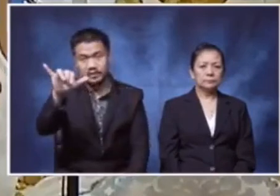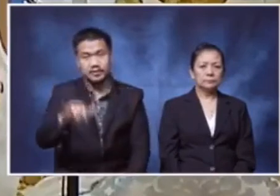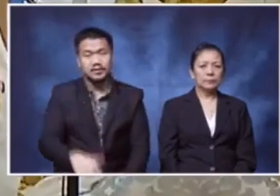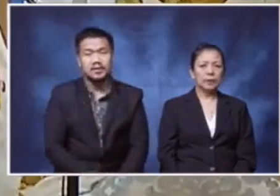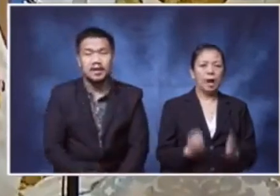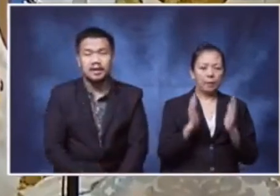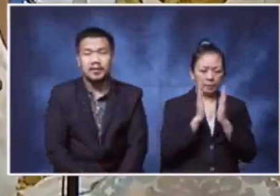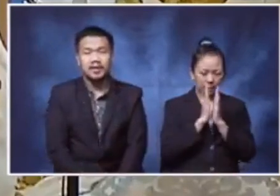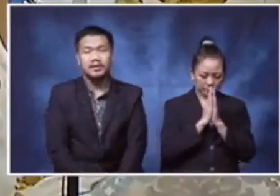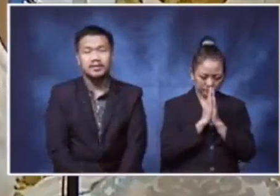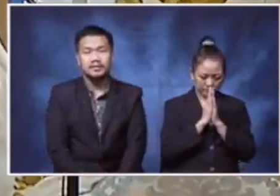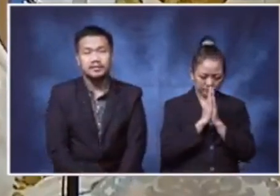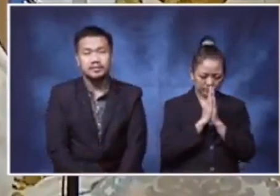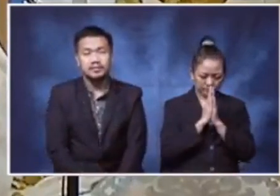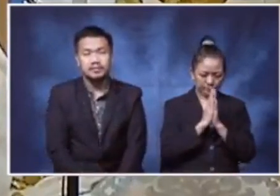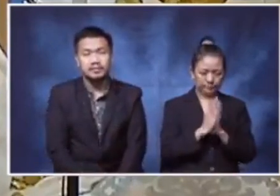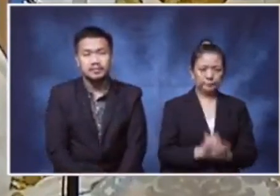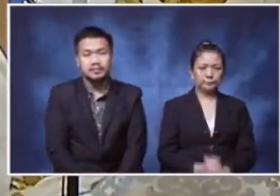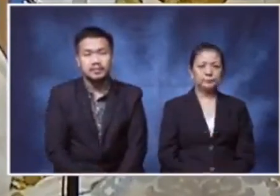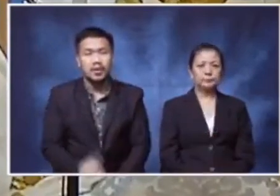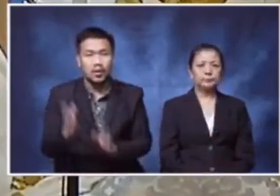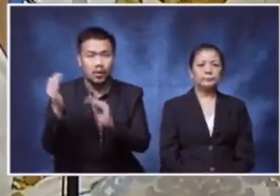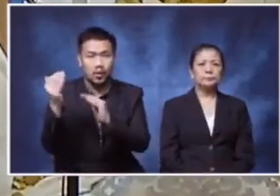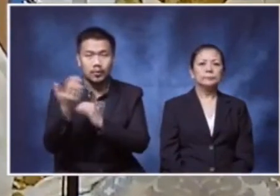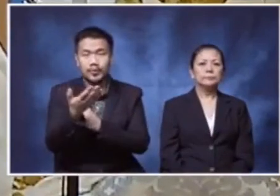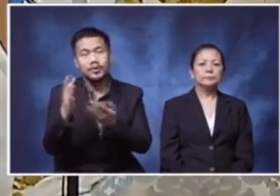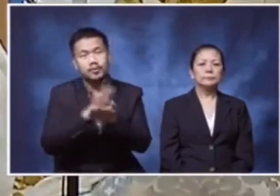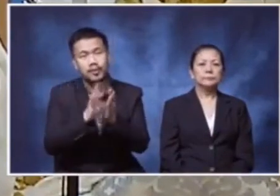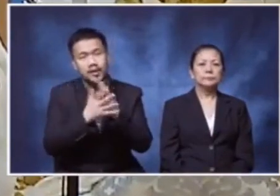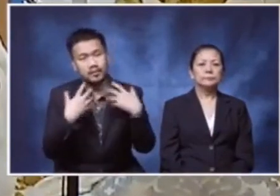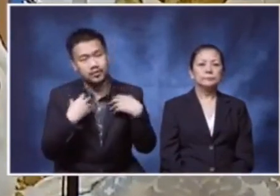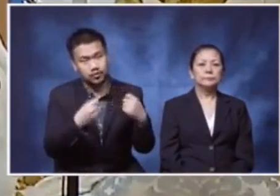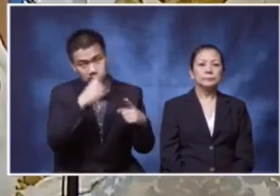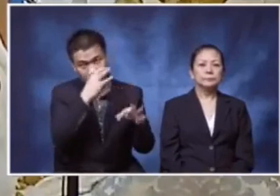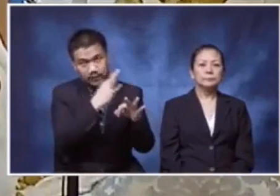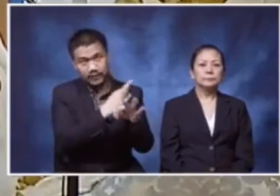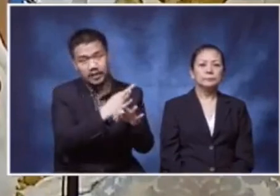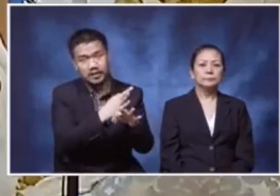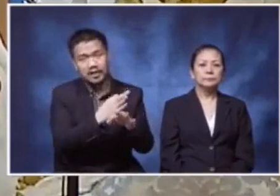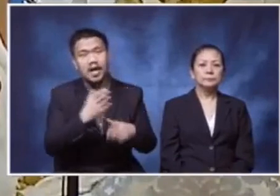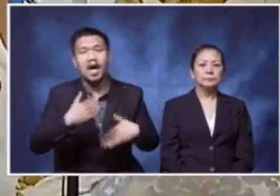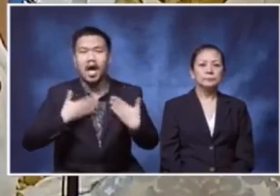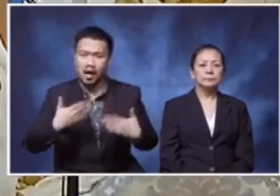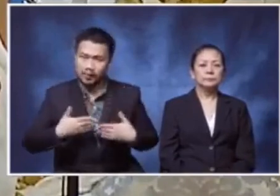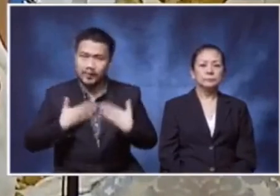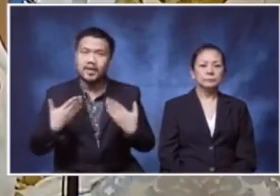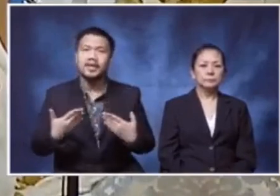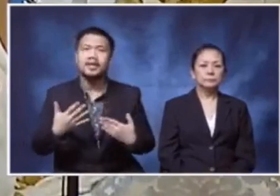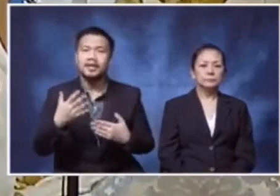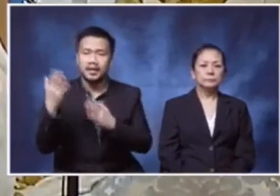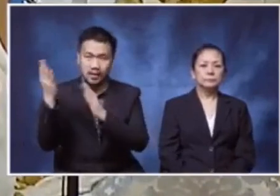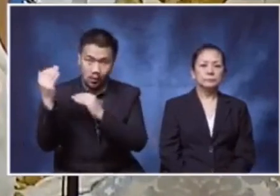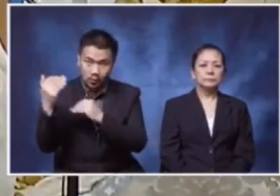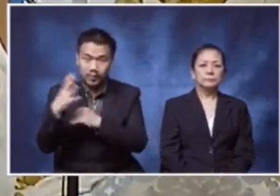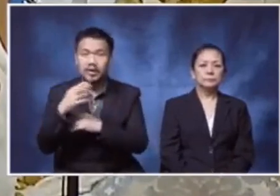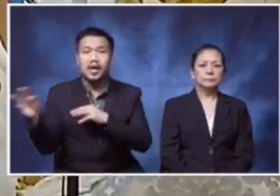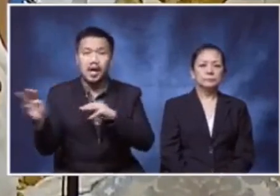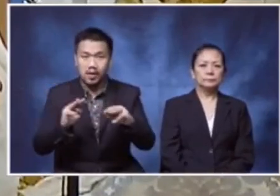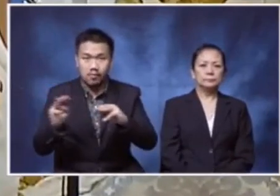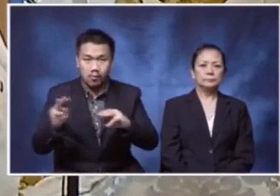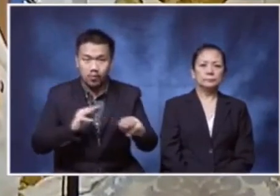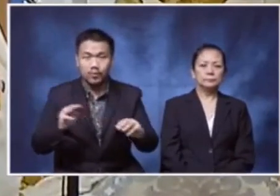hanggan. Amen. Patataginawa niya kayo sa pananampalataya, paligayahin sa pag-asa at pakilusin